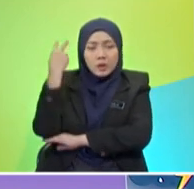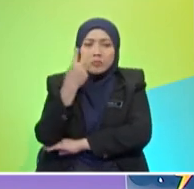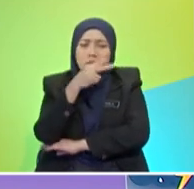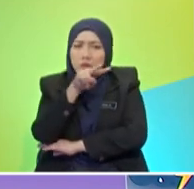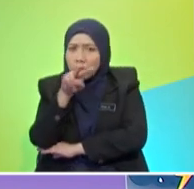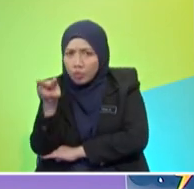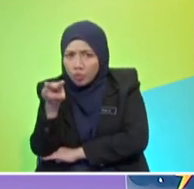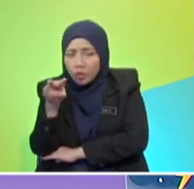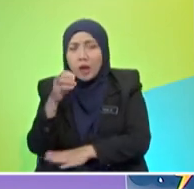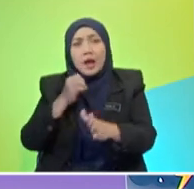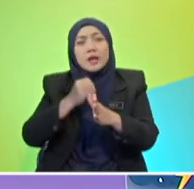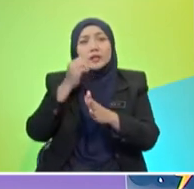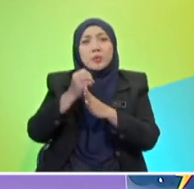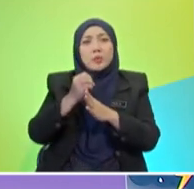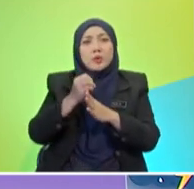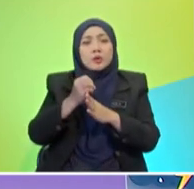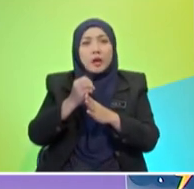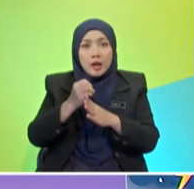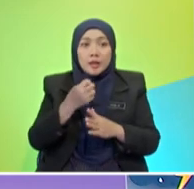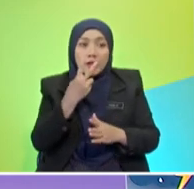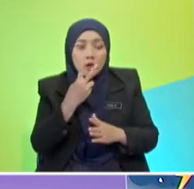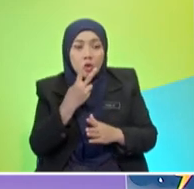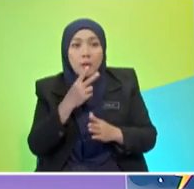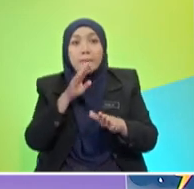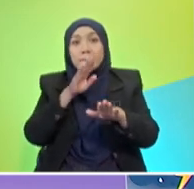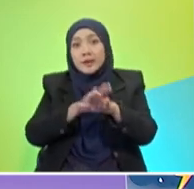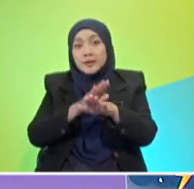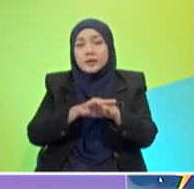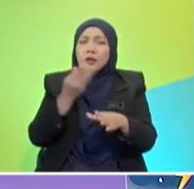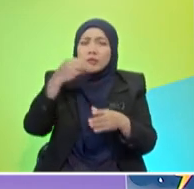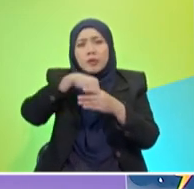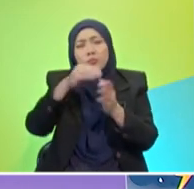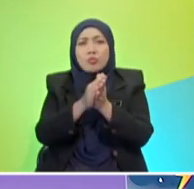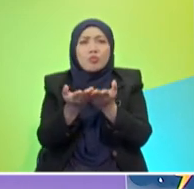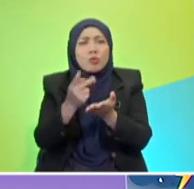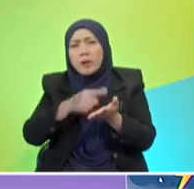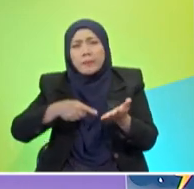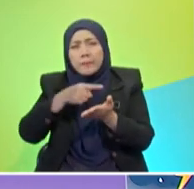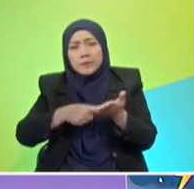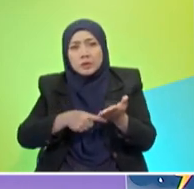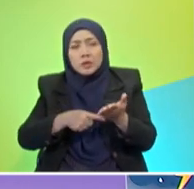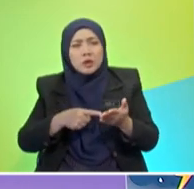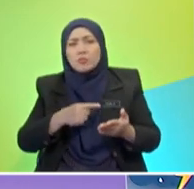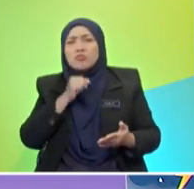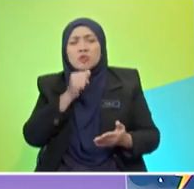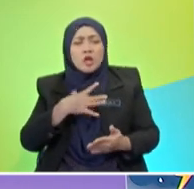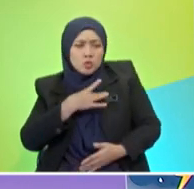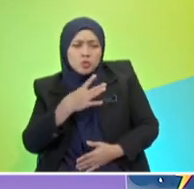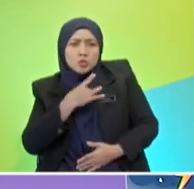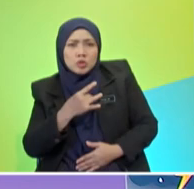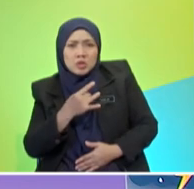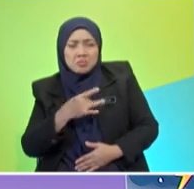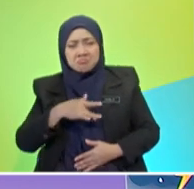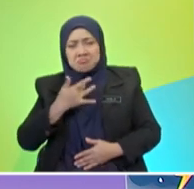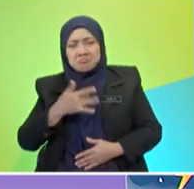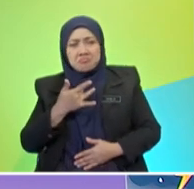pemerhatian atau berdasarkan data. Kita tak boleh suka-suka nak ramal ataupun kita nak neka. Itu